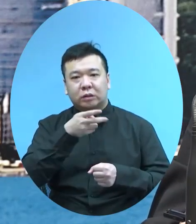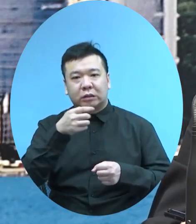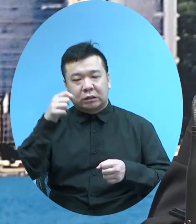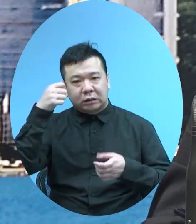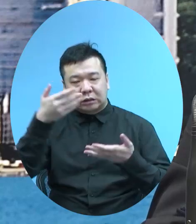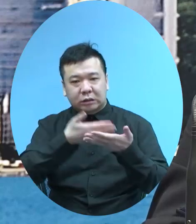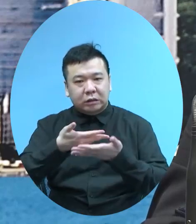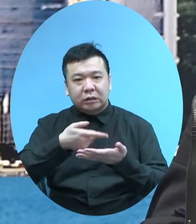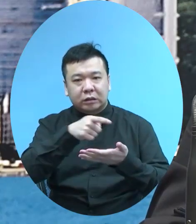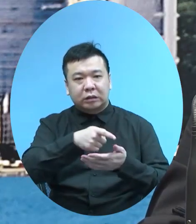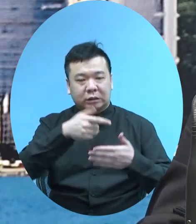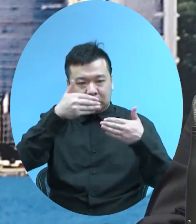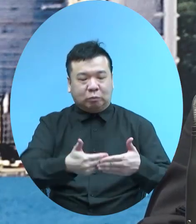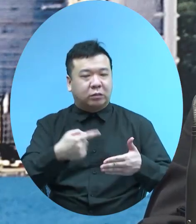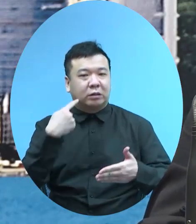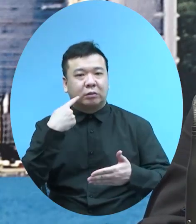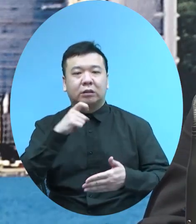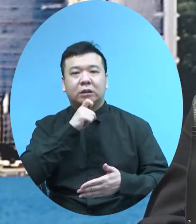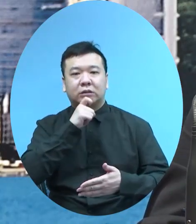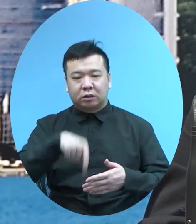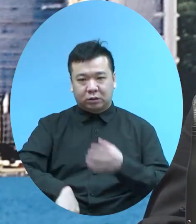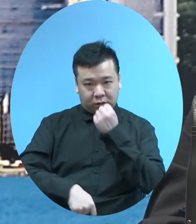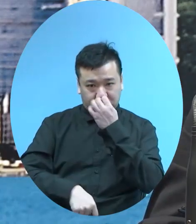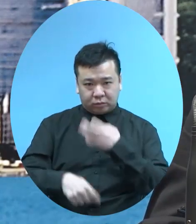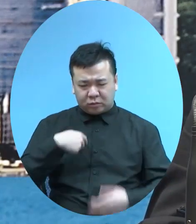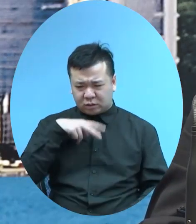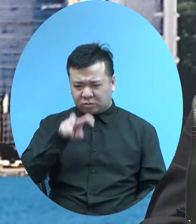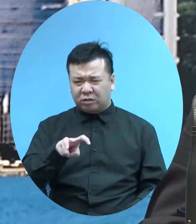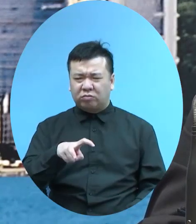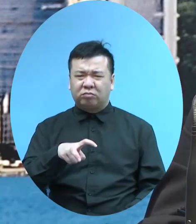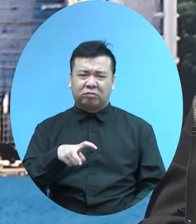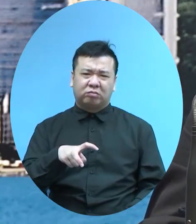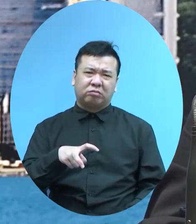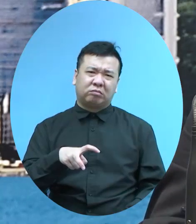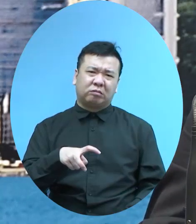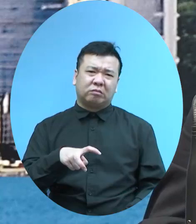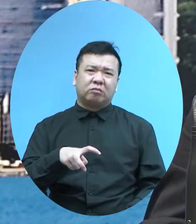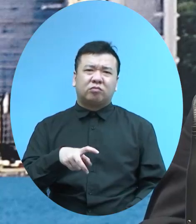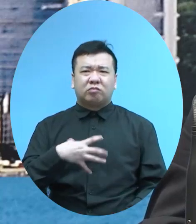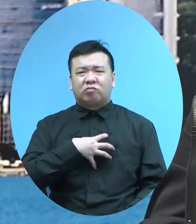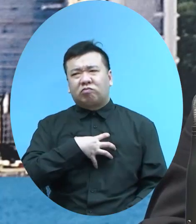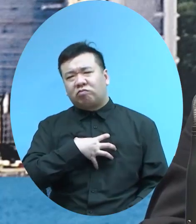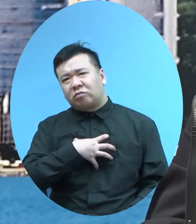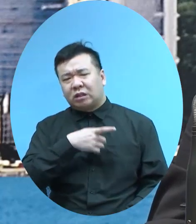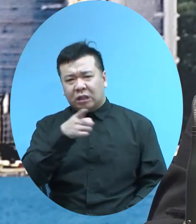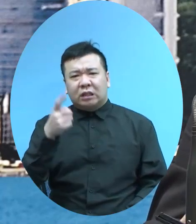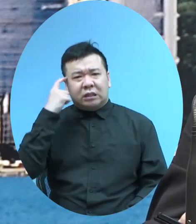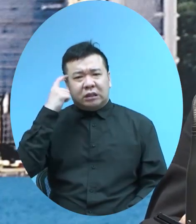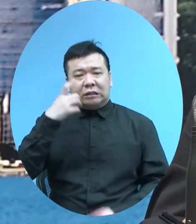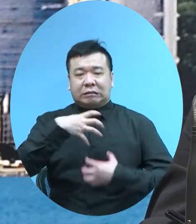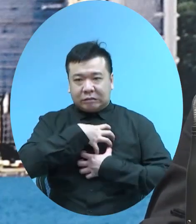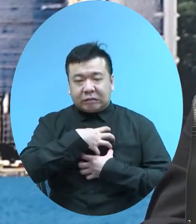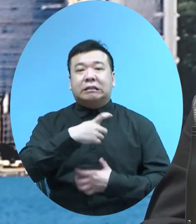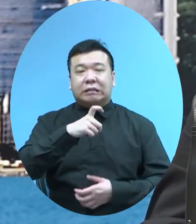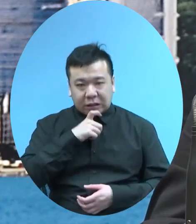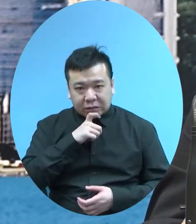離嗰樣嘢咧做得好足咯。咁我哋香港我就睇落就好似唔係話，即大家雖然都好擔心，但